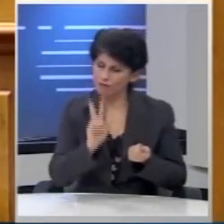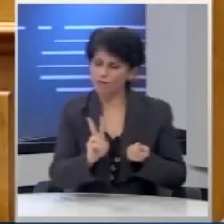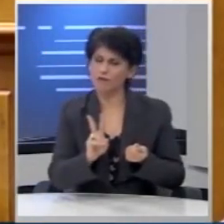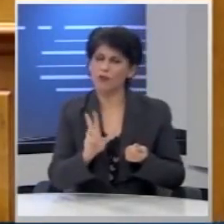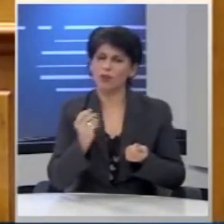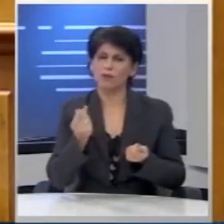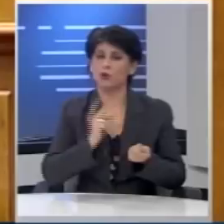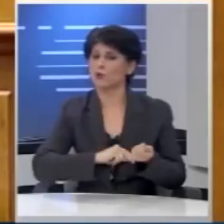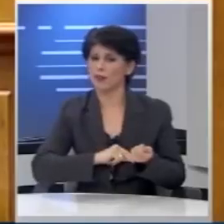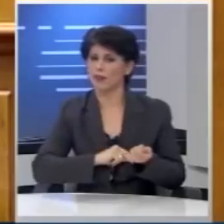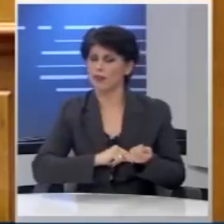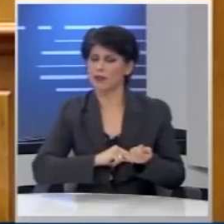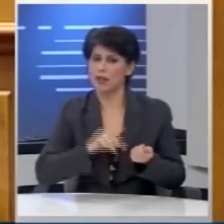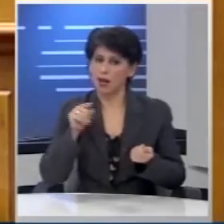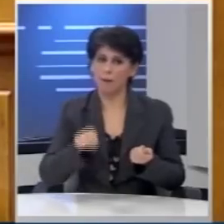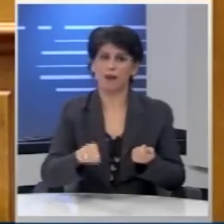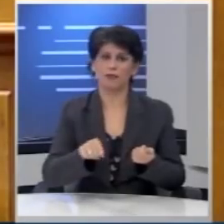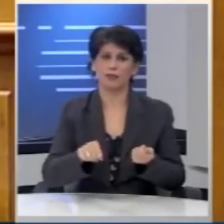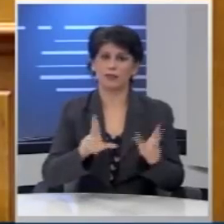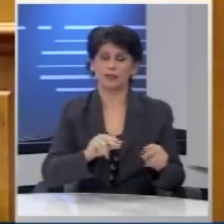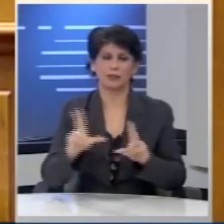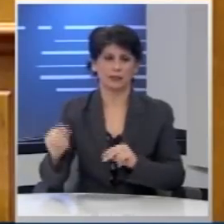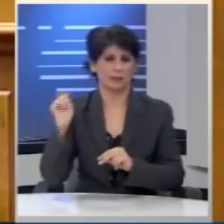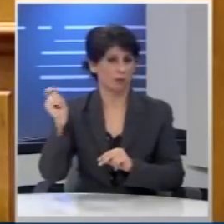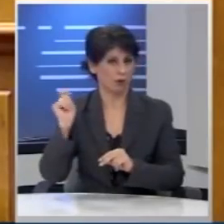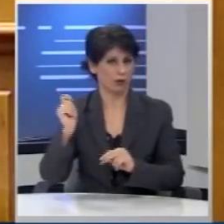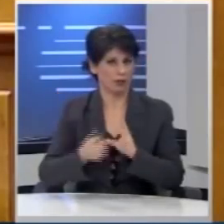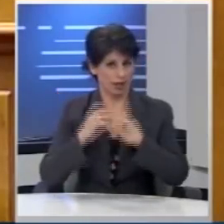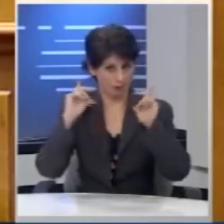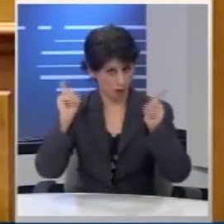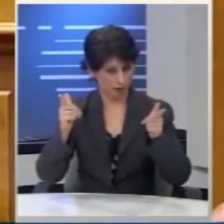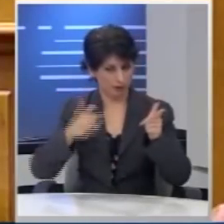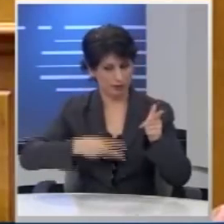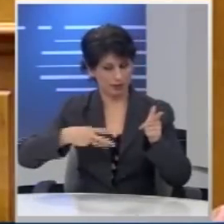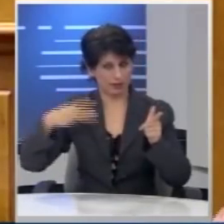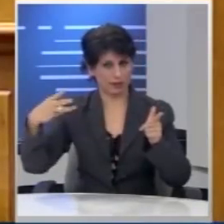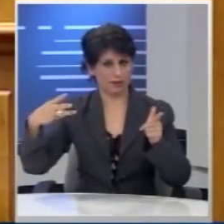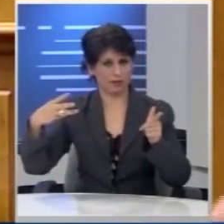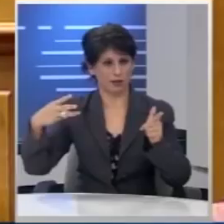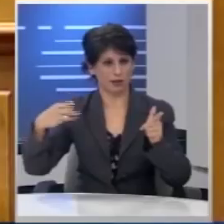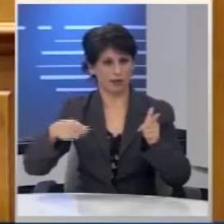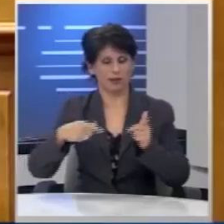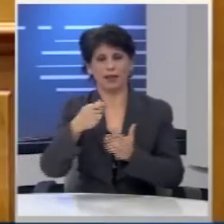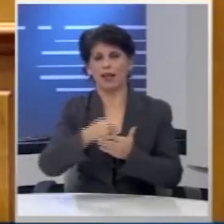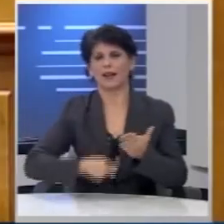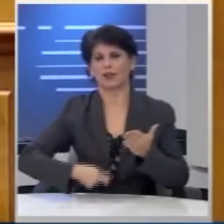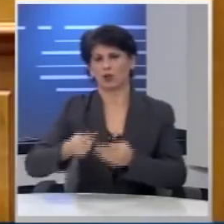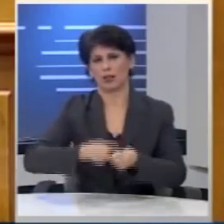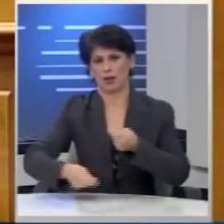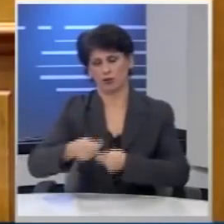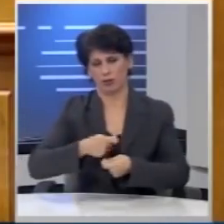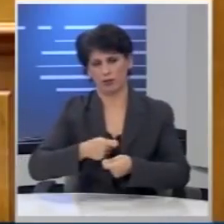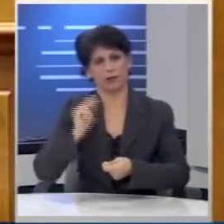προφανώς ποιος ωφελείται από αυτή την κοινή πολιτική Νέας Δημοκρατίας και ΣΥΡΙΖΑ για τις ηλεκτρονικές